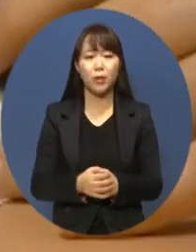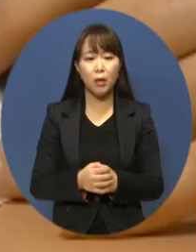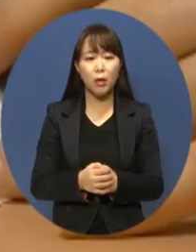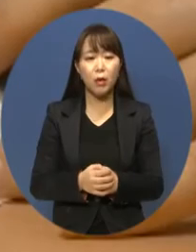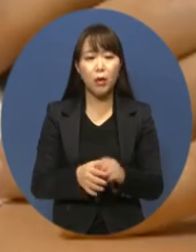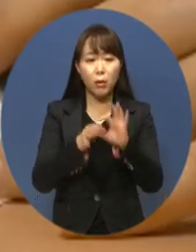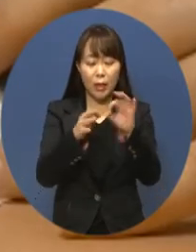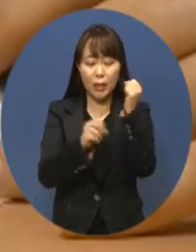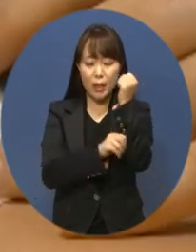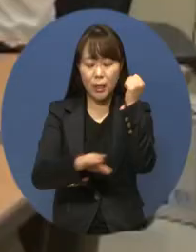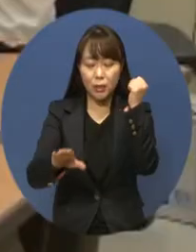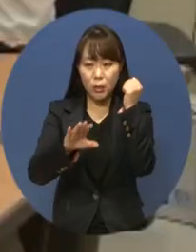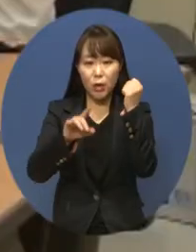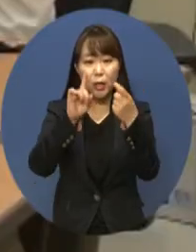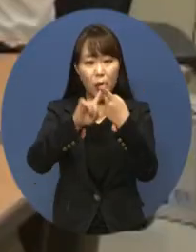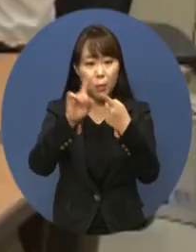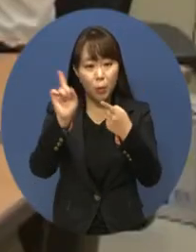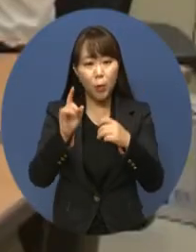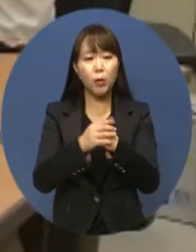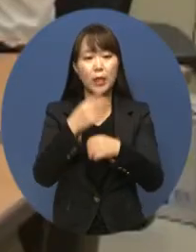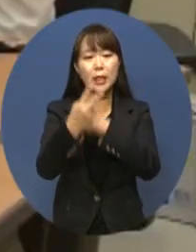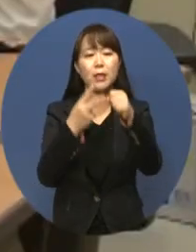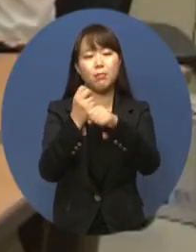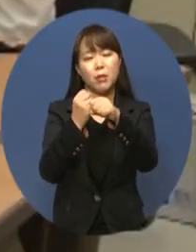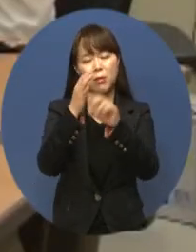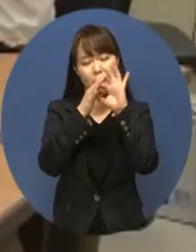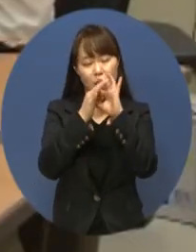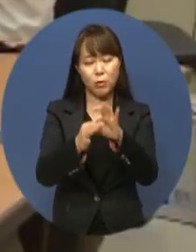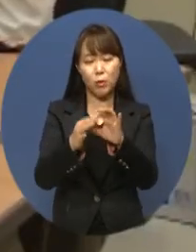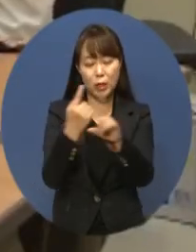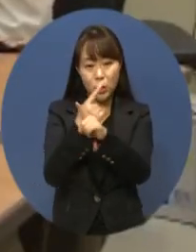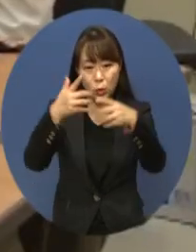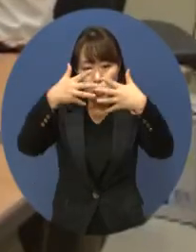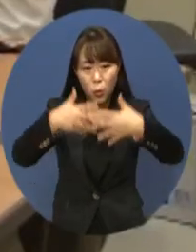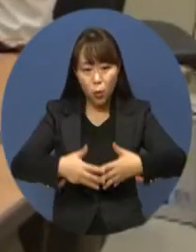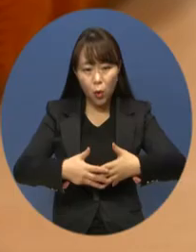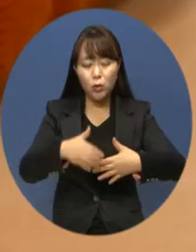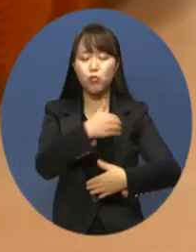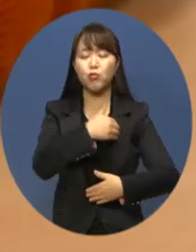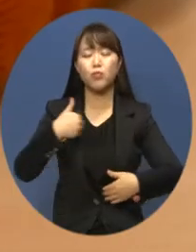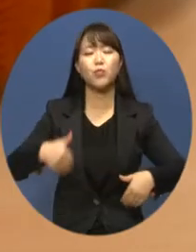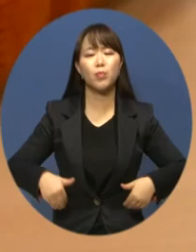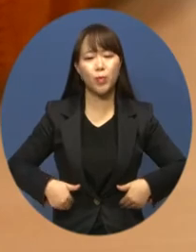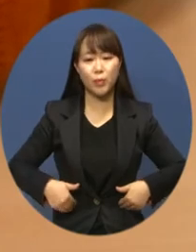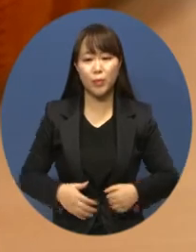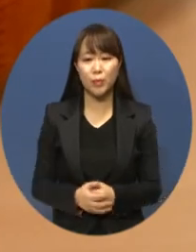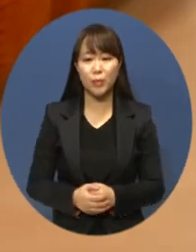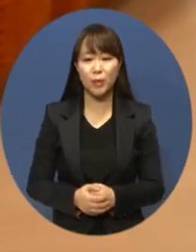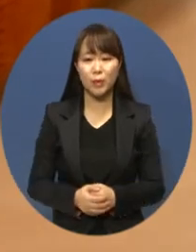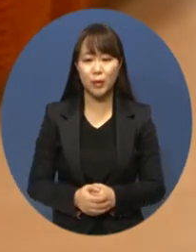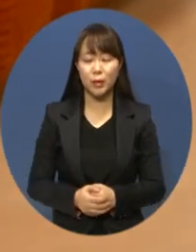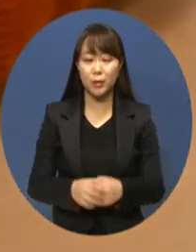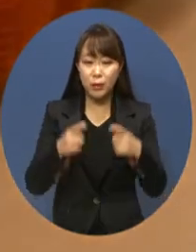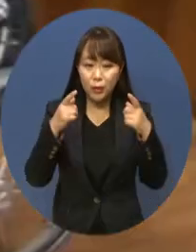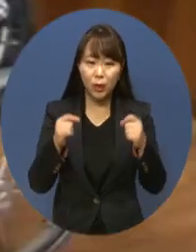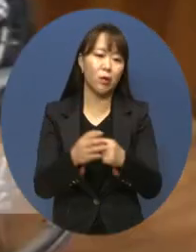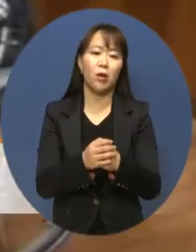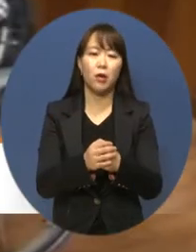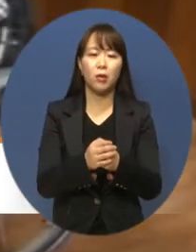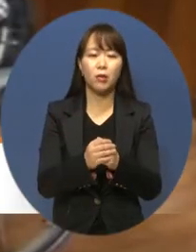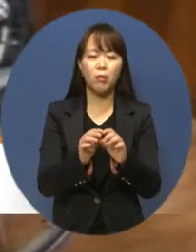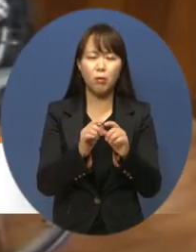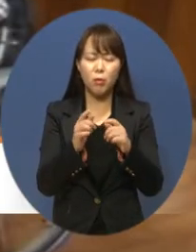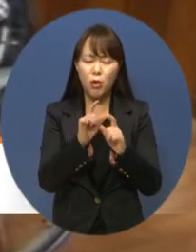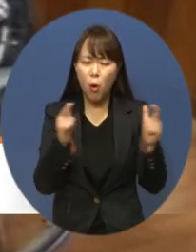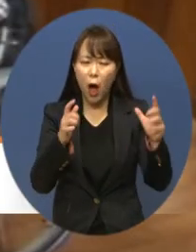정신장애 인정 기준 의 경우 2년 이상의 지속적인 치료 조건이 충족되어야 합니다 이와 함께 복합부위